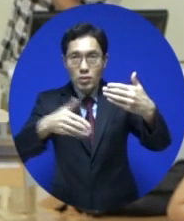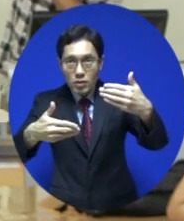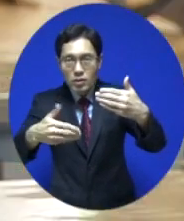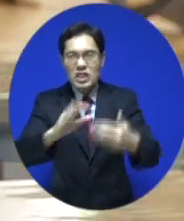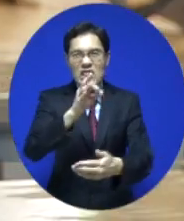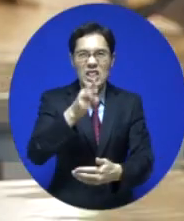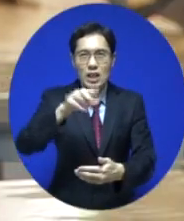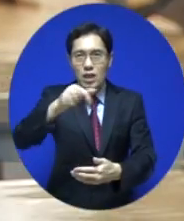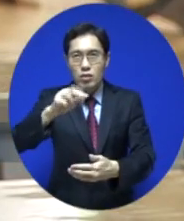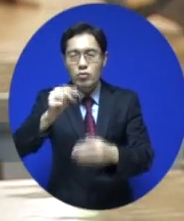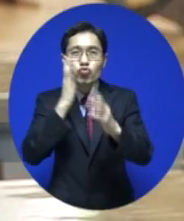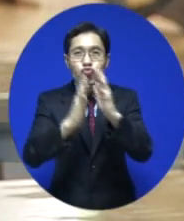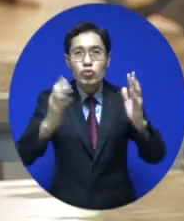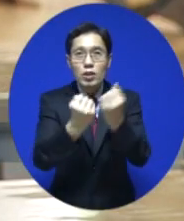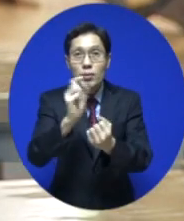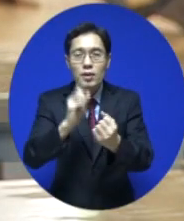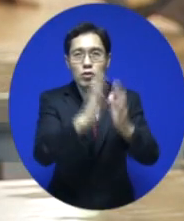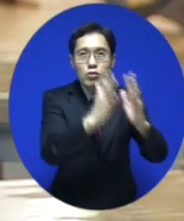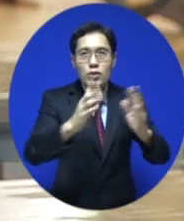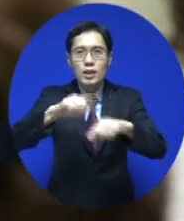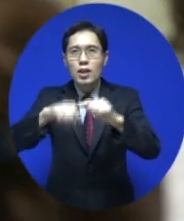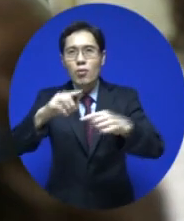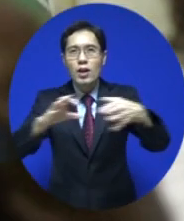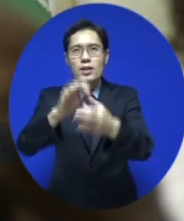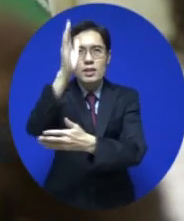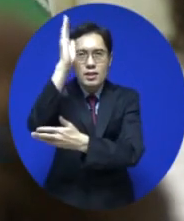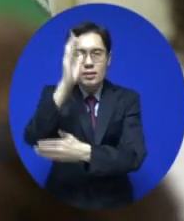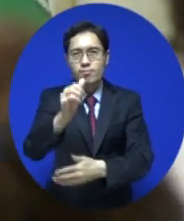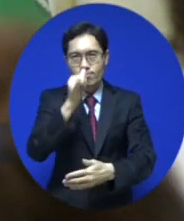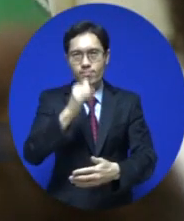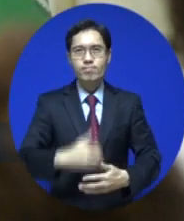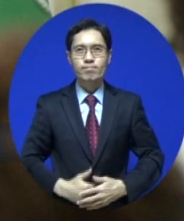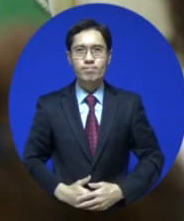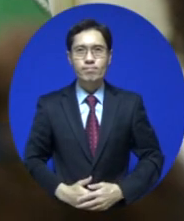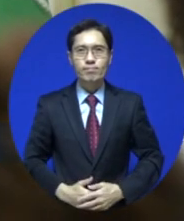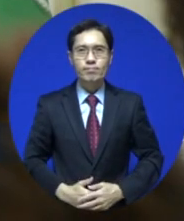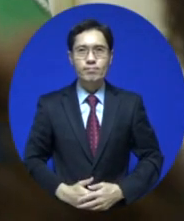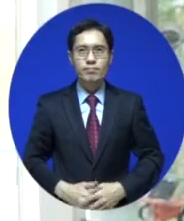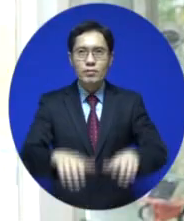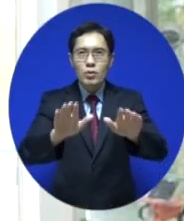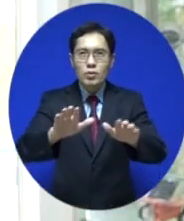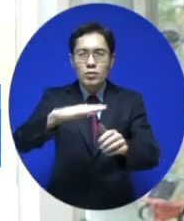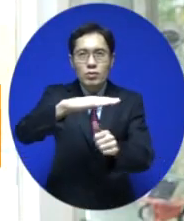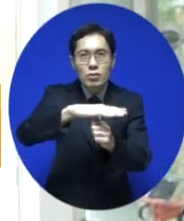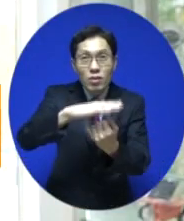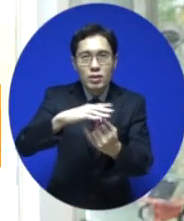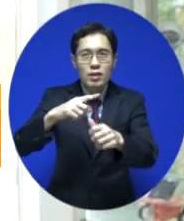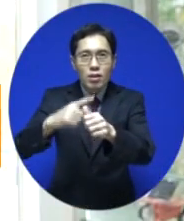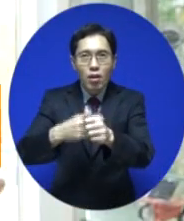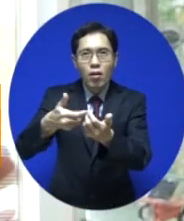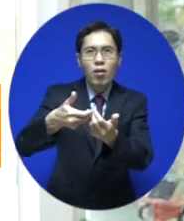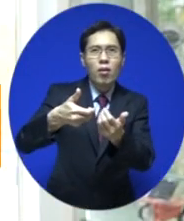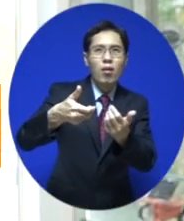9일에는 예근수 숲 해설가의 숲과 나무 이야기에 관련된 강연도 이어졌습니다. 요즘 아이들이 자연하고